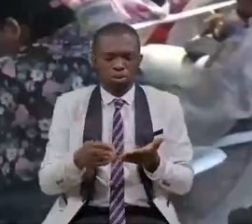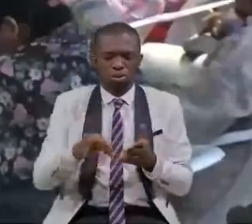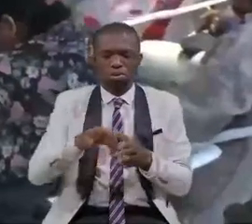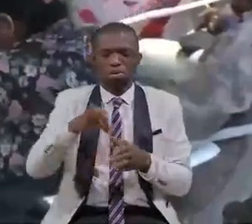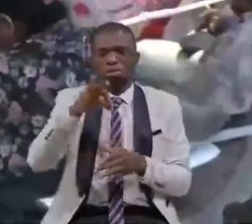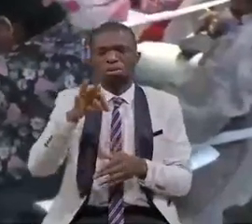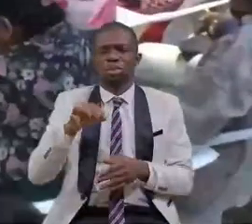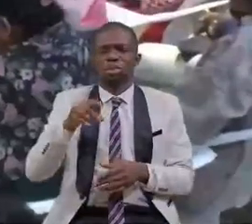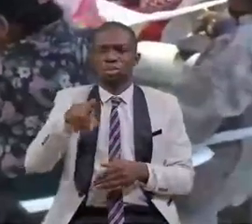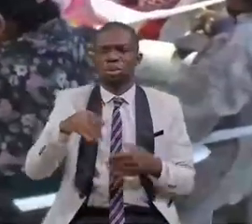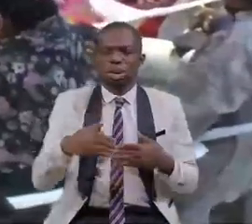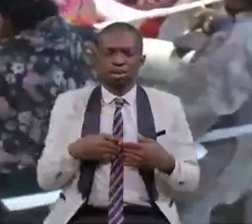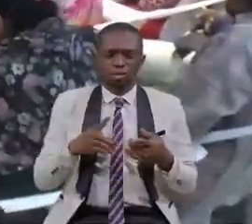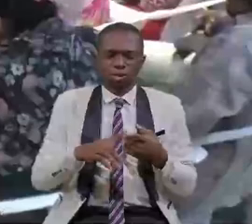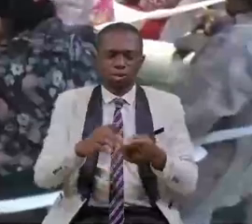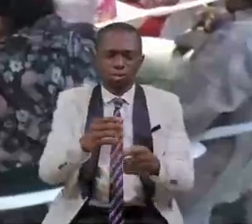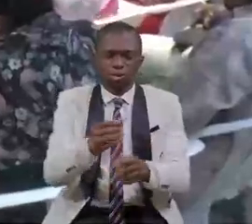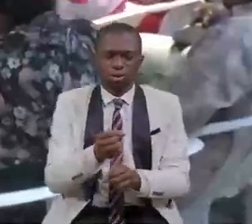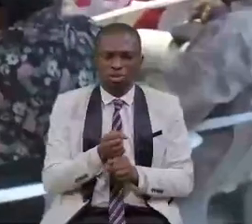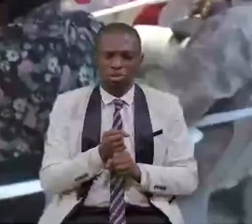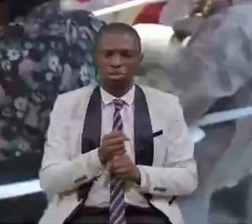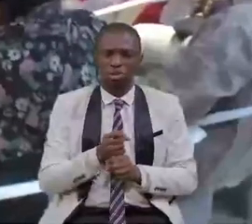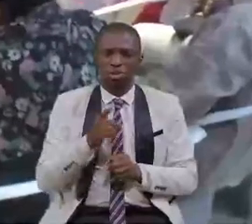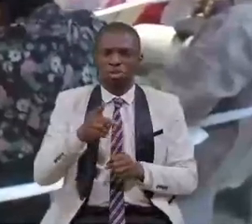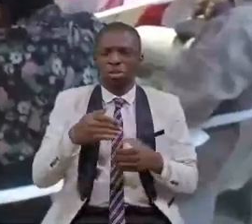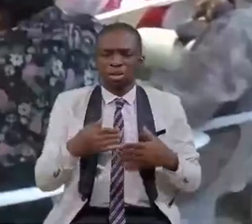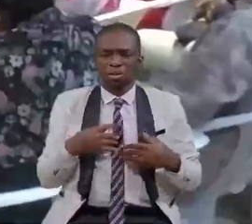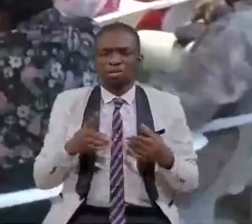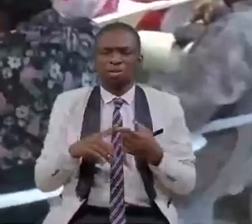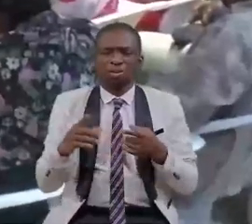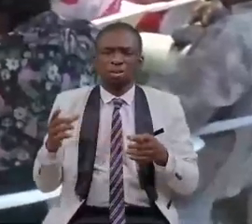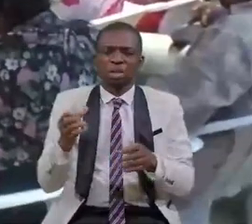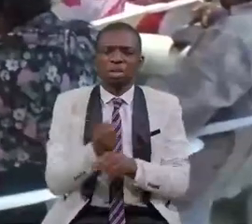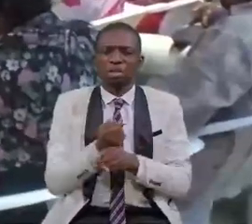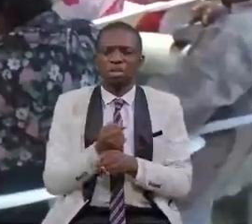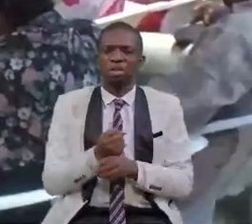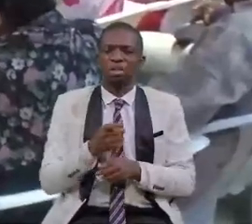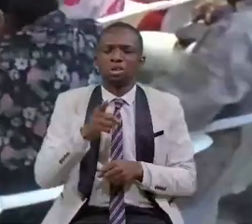le recevoir. Vous devez le prendre. Vous devez y croire.